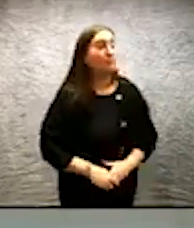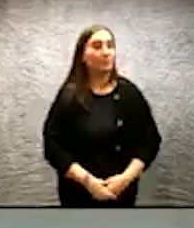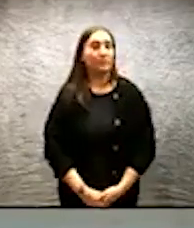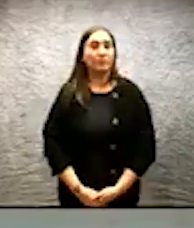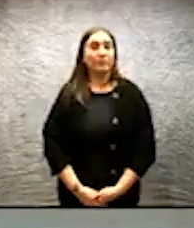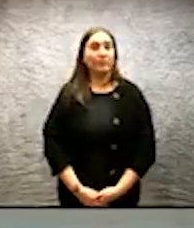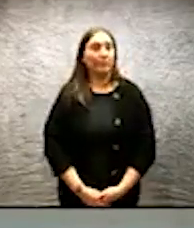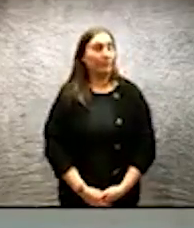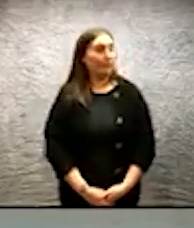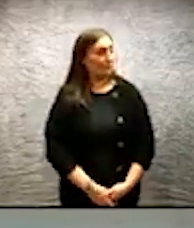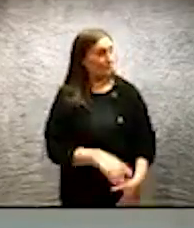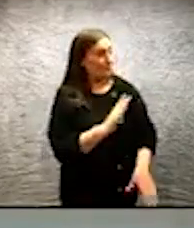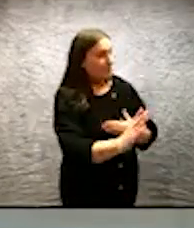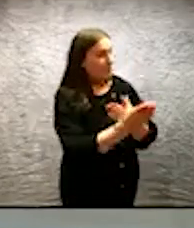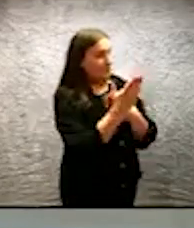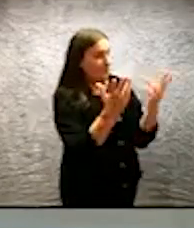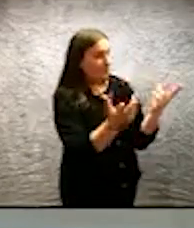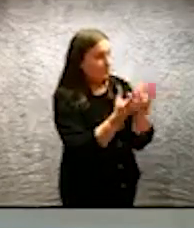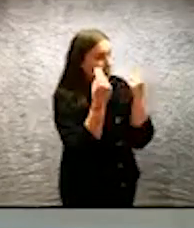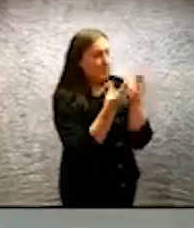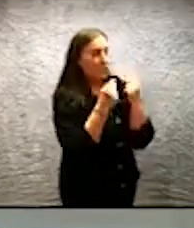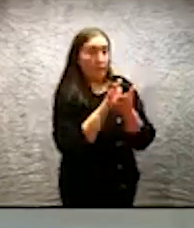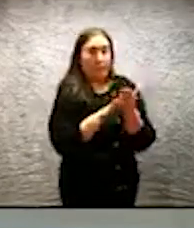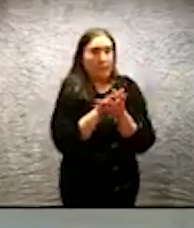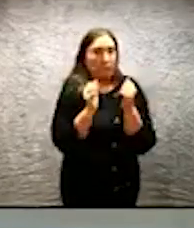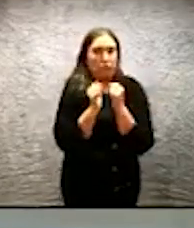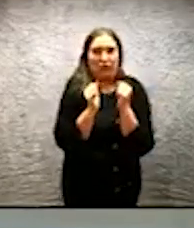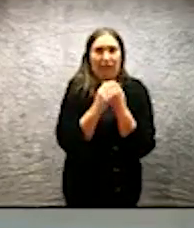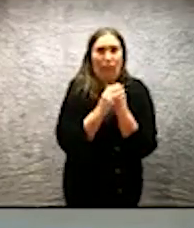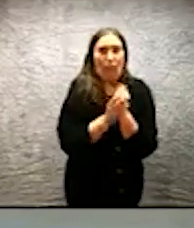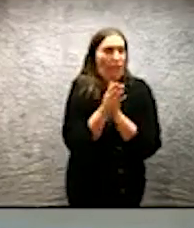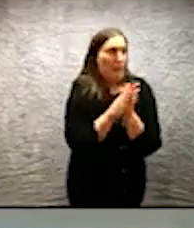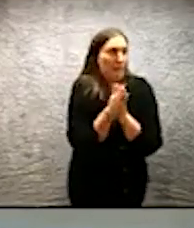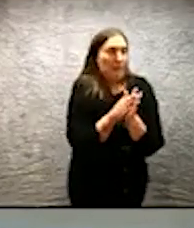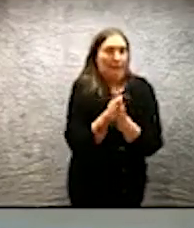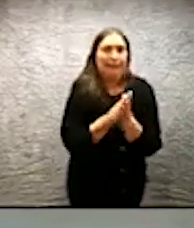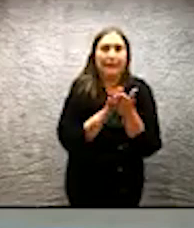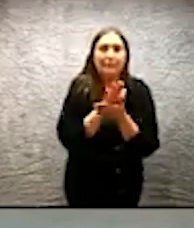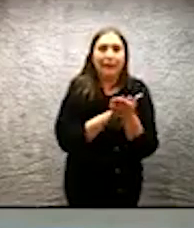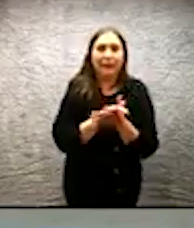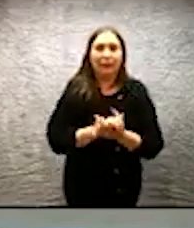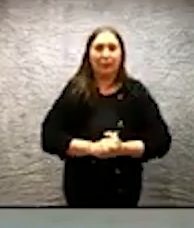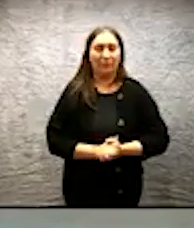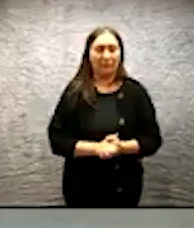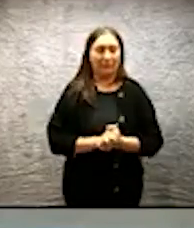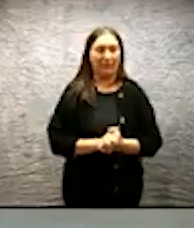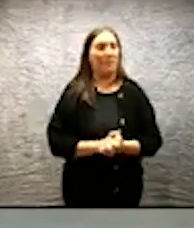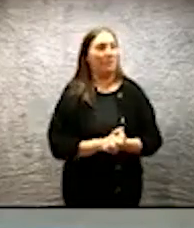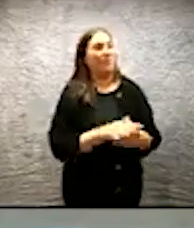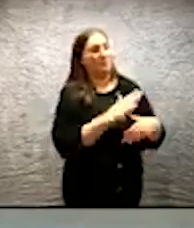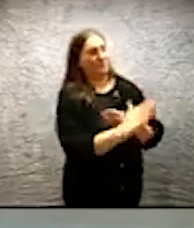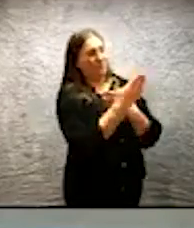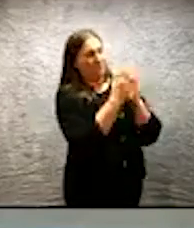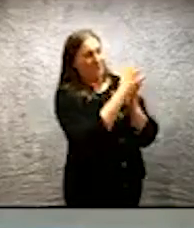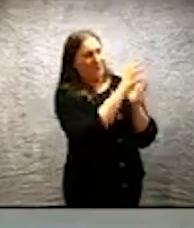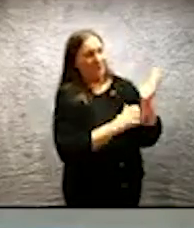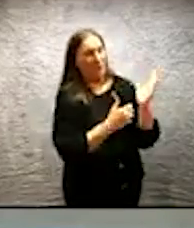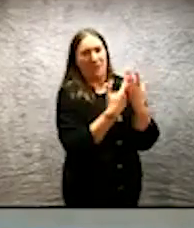Madame Vanhout, pour la présentation de... J'ai froid, excusez-moi. pour la présentation de ce rapport.